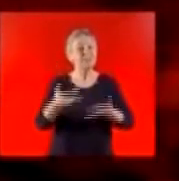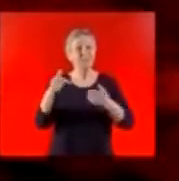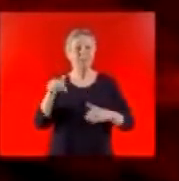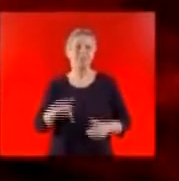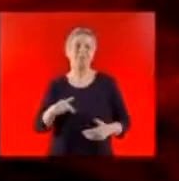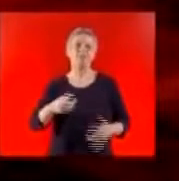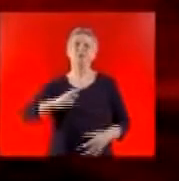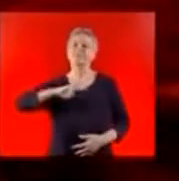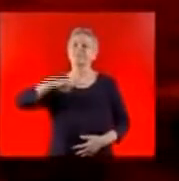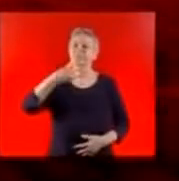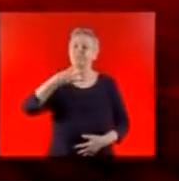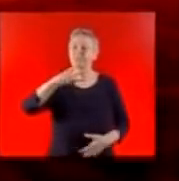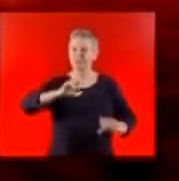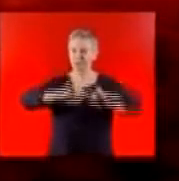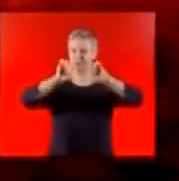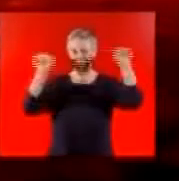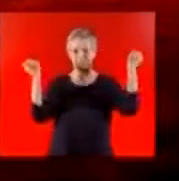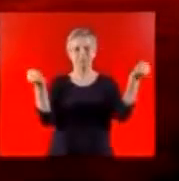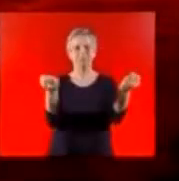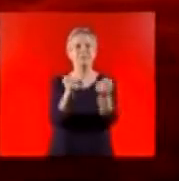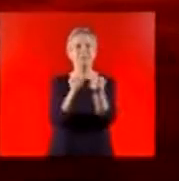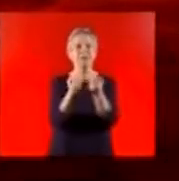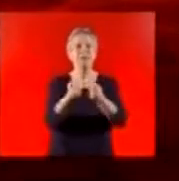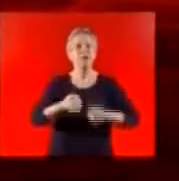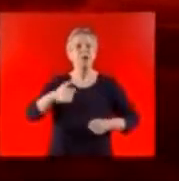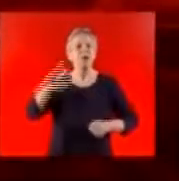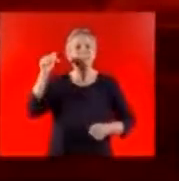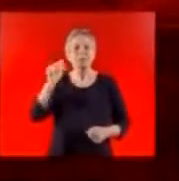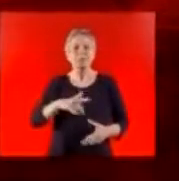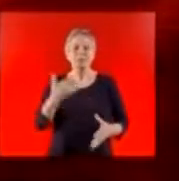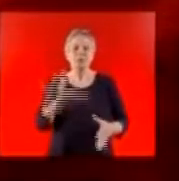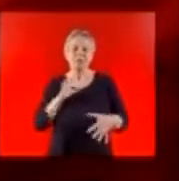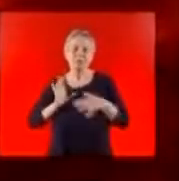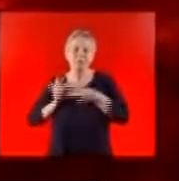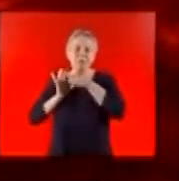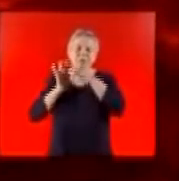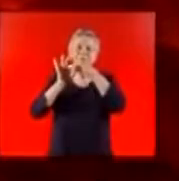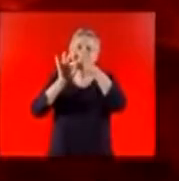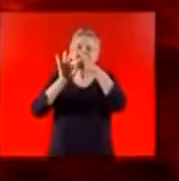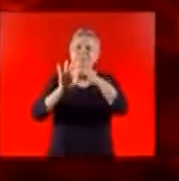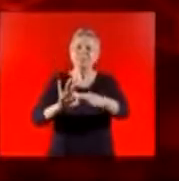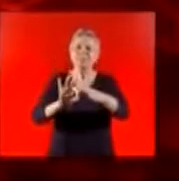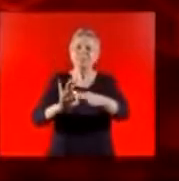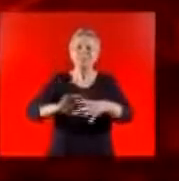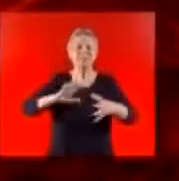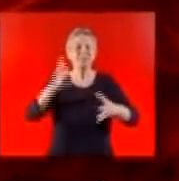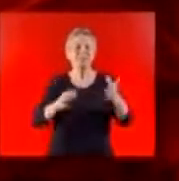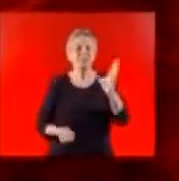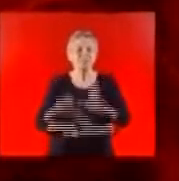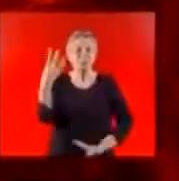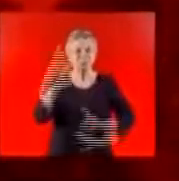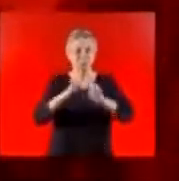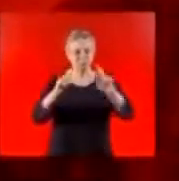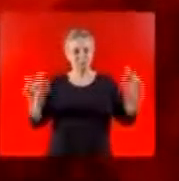τρίτο συνέδριο τομής και συνέχειας του κόμματός μας. Σας καλωσορίζω σε μια γιορτή της